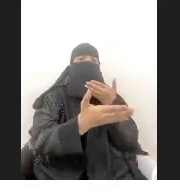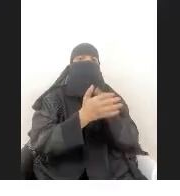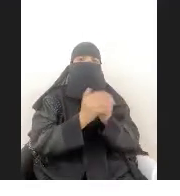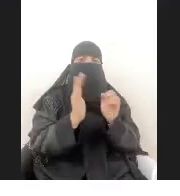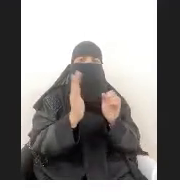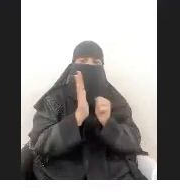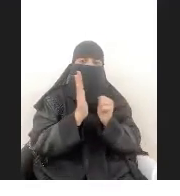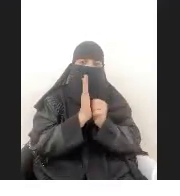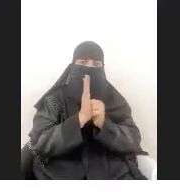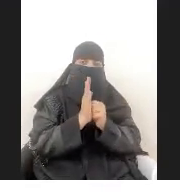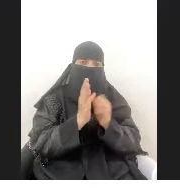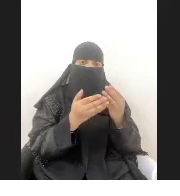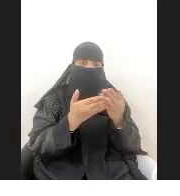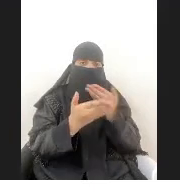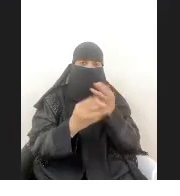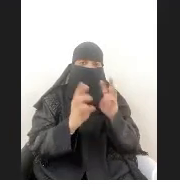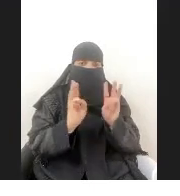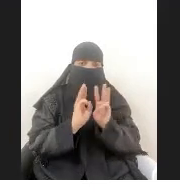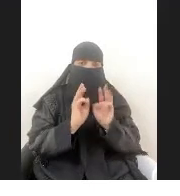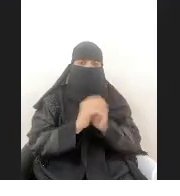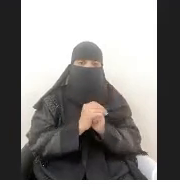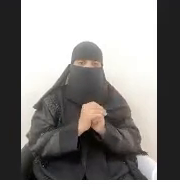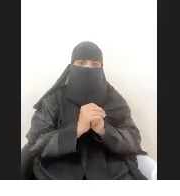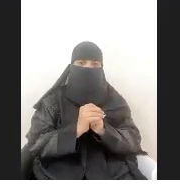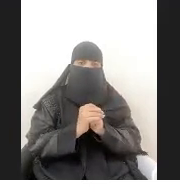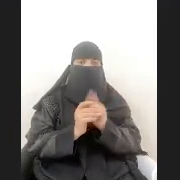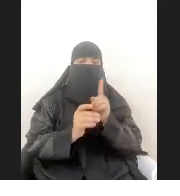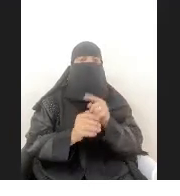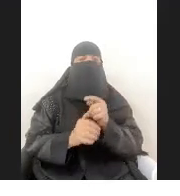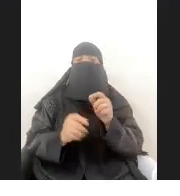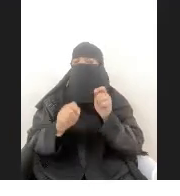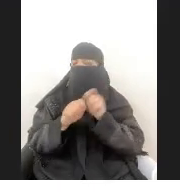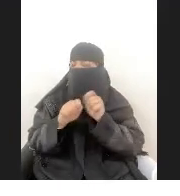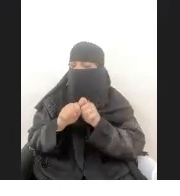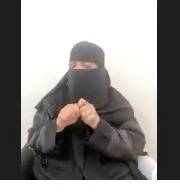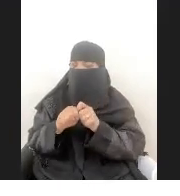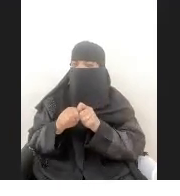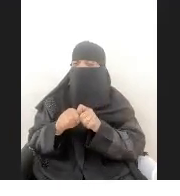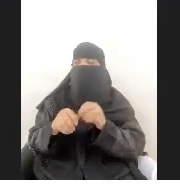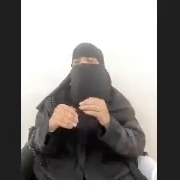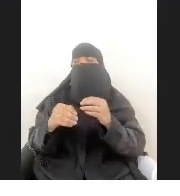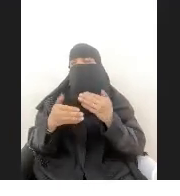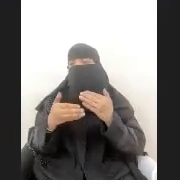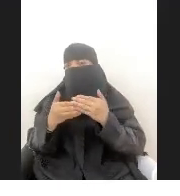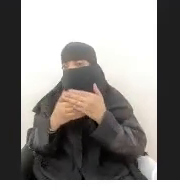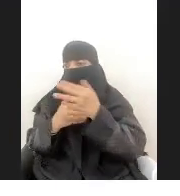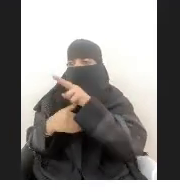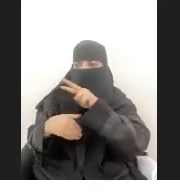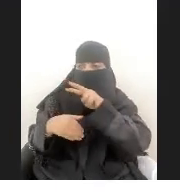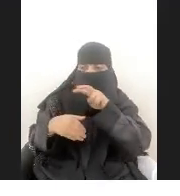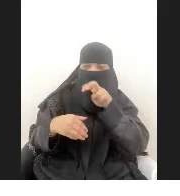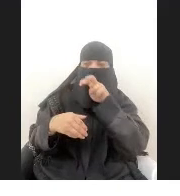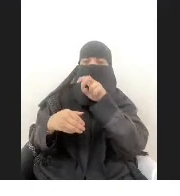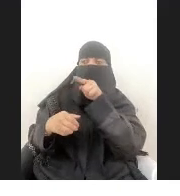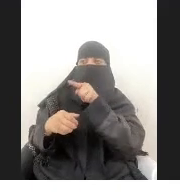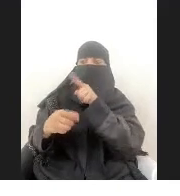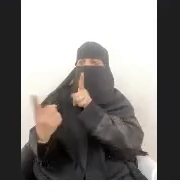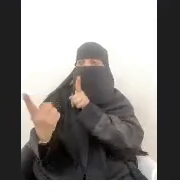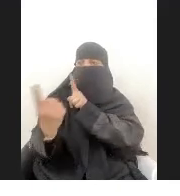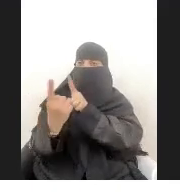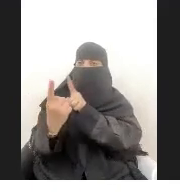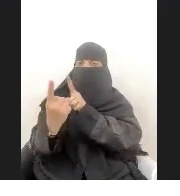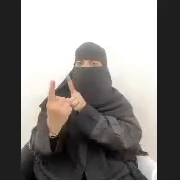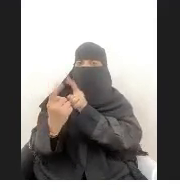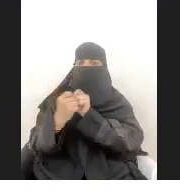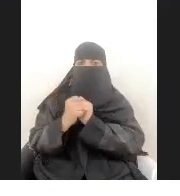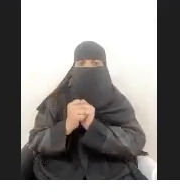وهكذا. نصيحة يا جماعة، دائما استغلوا الفيس تو فيس اللي ما يجوكم حضوري في تيم بيلدينج، في إن